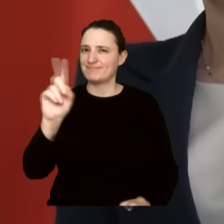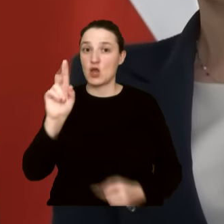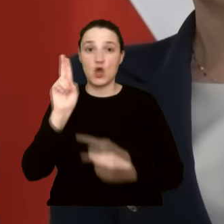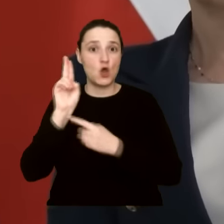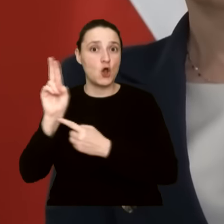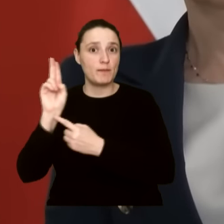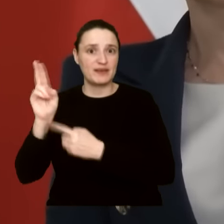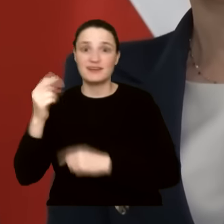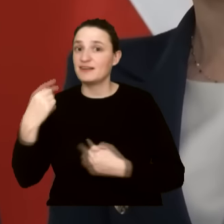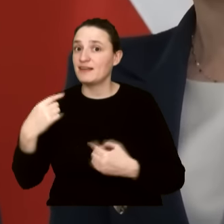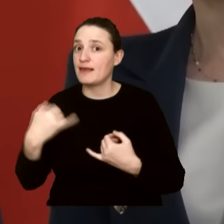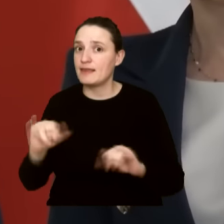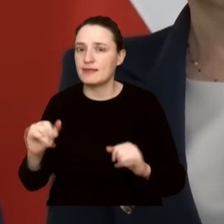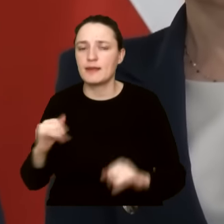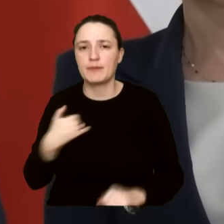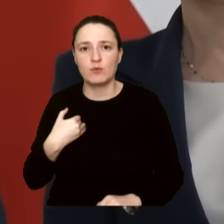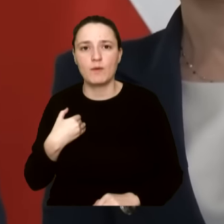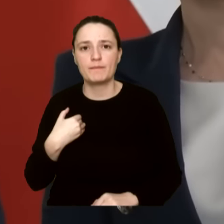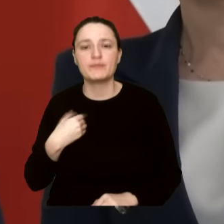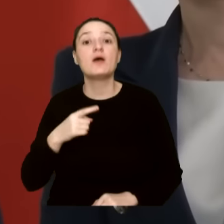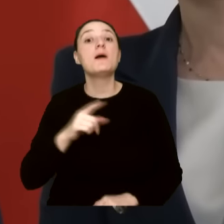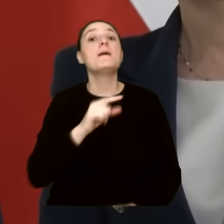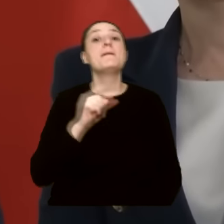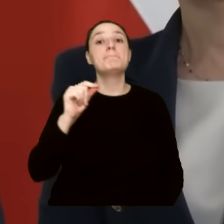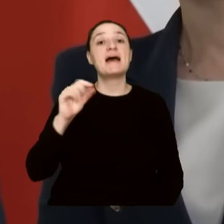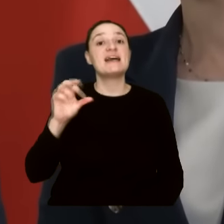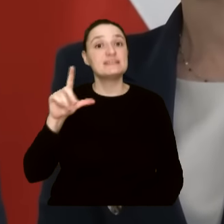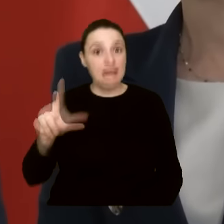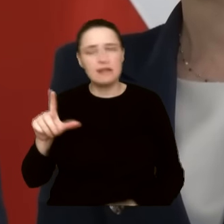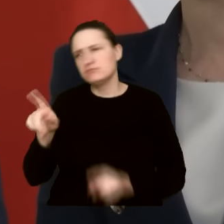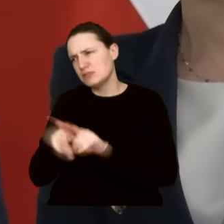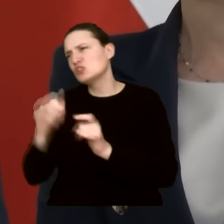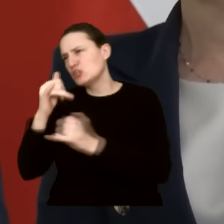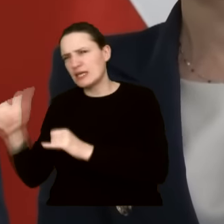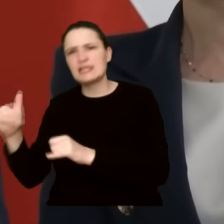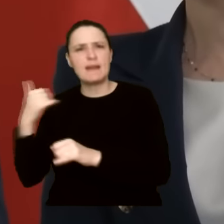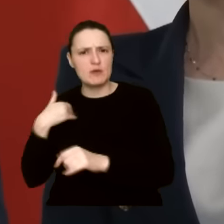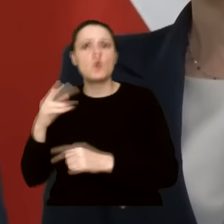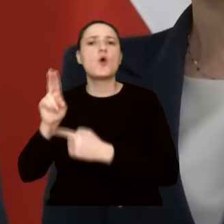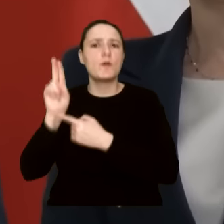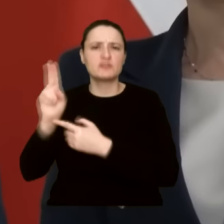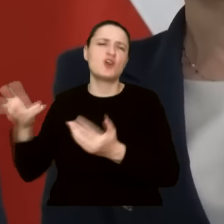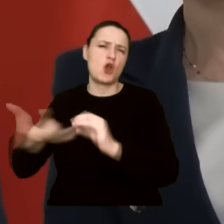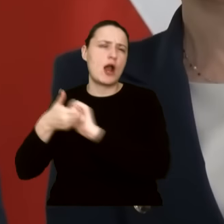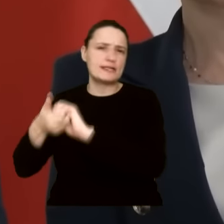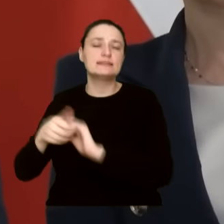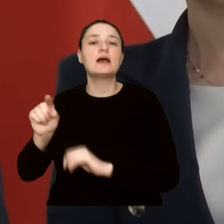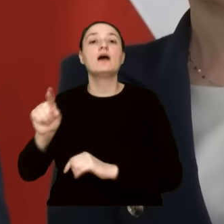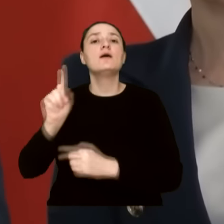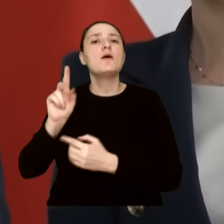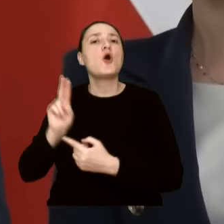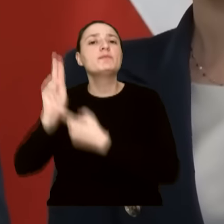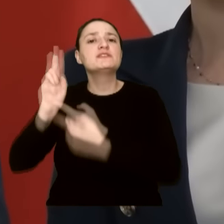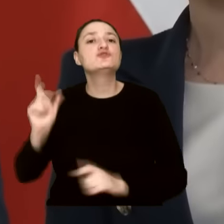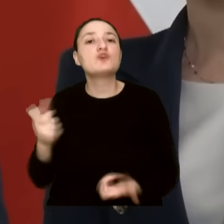wyborcze. Deklaracja wyborcza PSL-u, ale także innych ugrupowań tworzących tę większościową koalicję była taka,